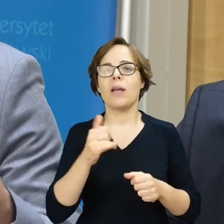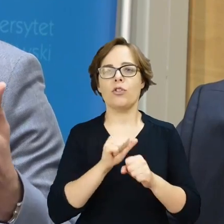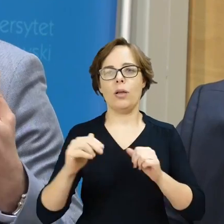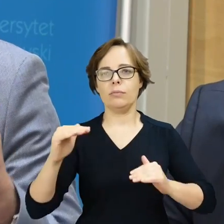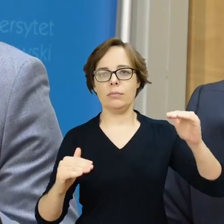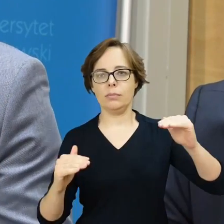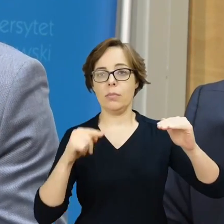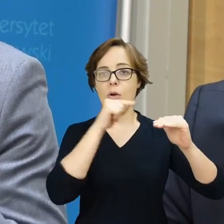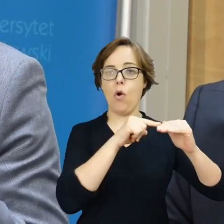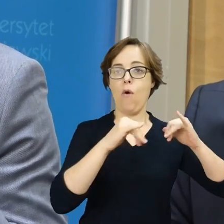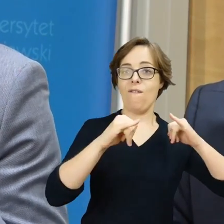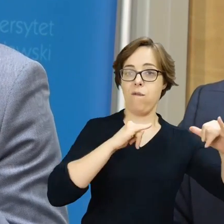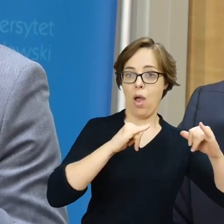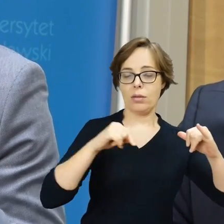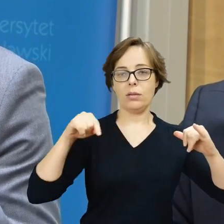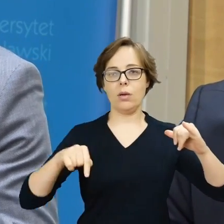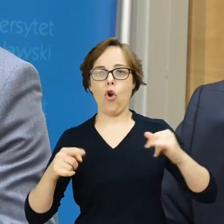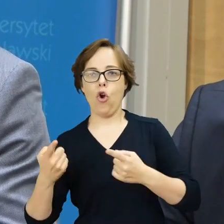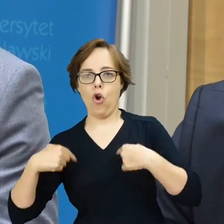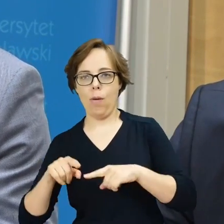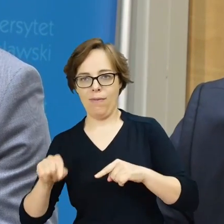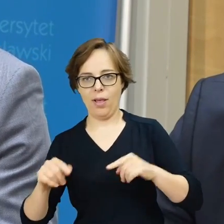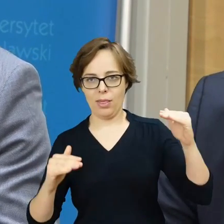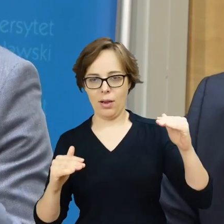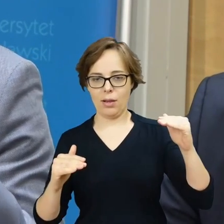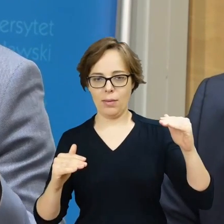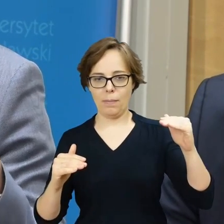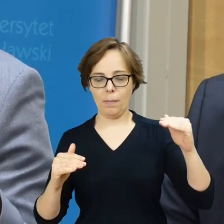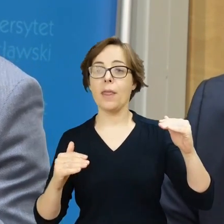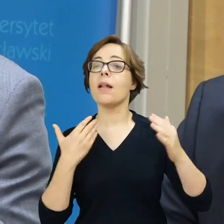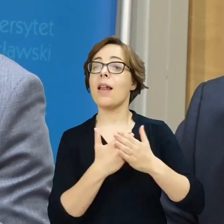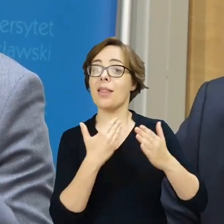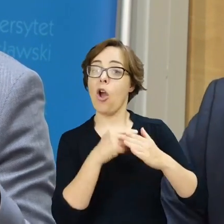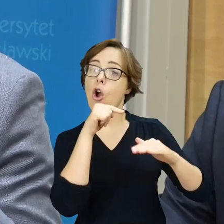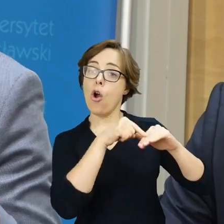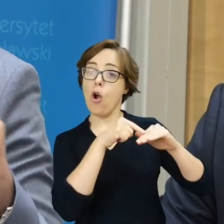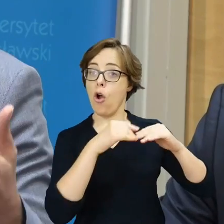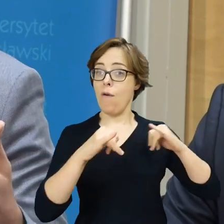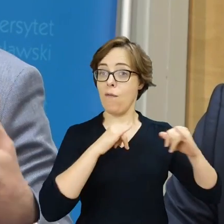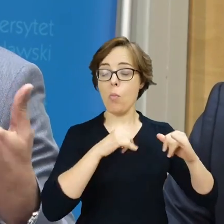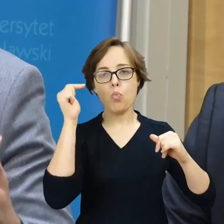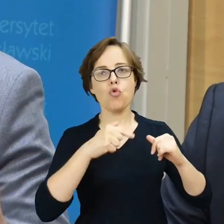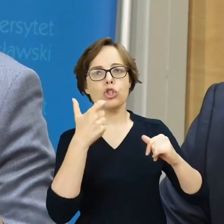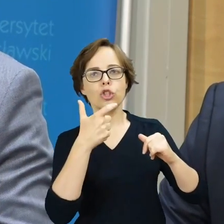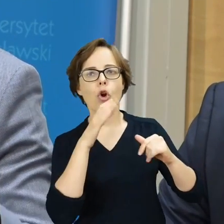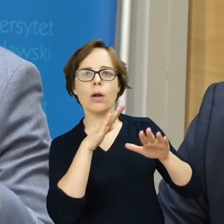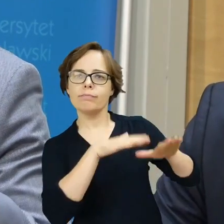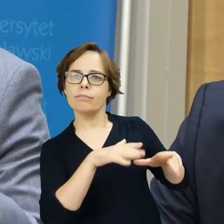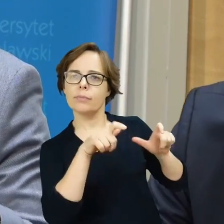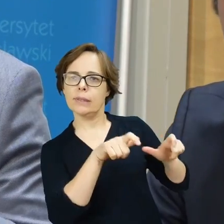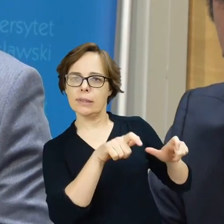organ, który działa władczo, on musi być w pewien sposób powściągany. Ale tam ten przymiotnik, czy to określenie